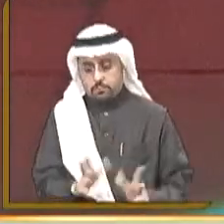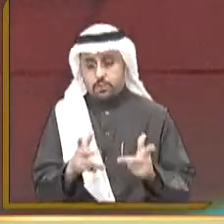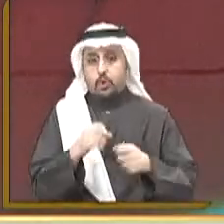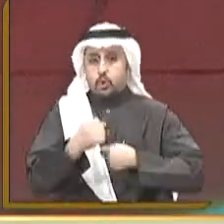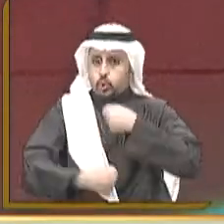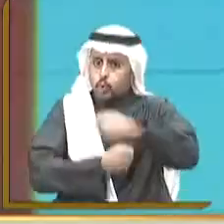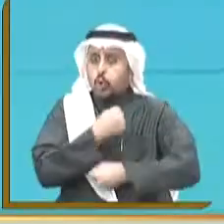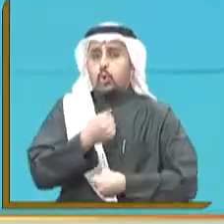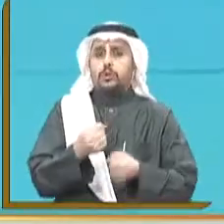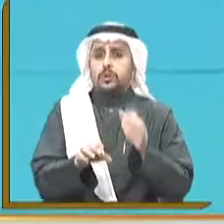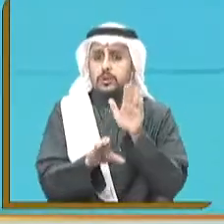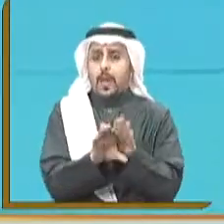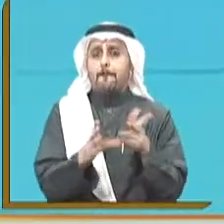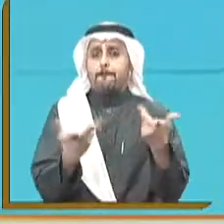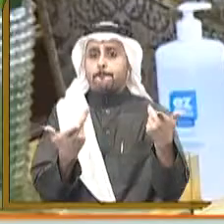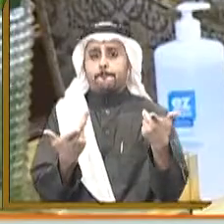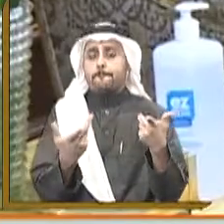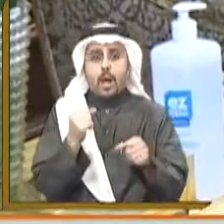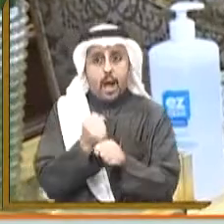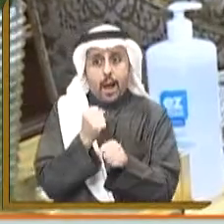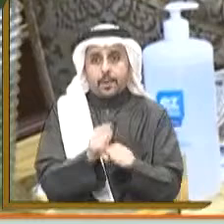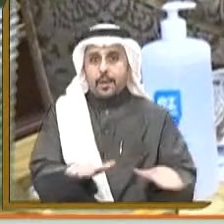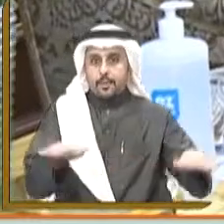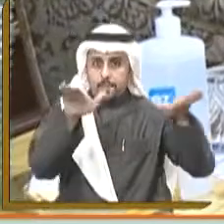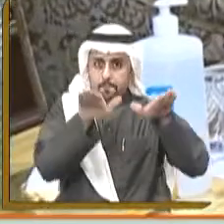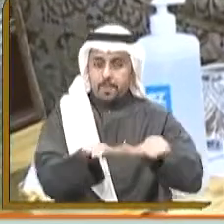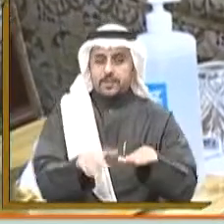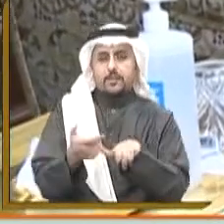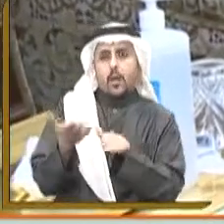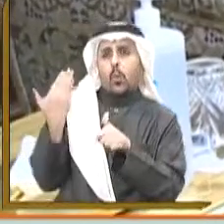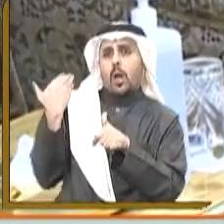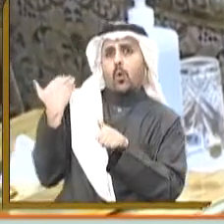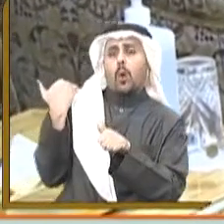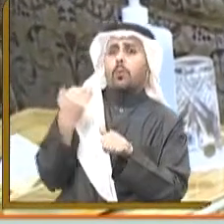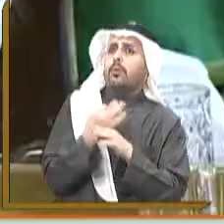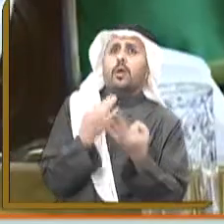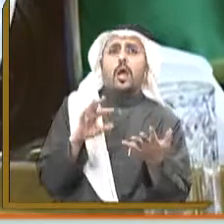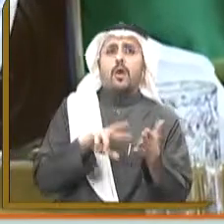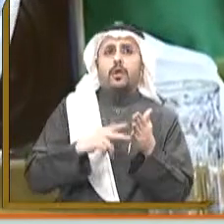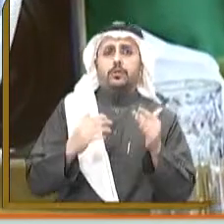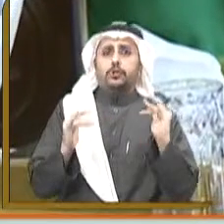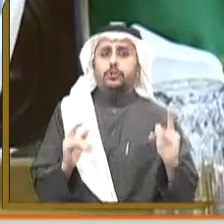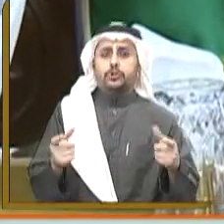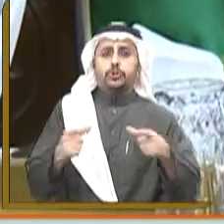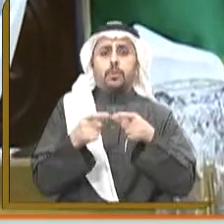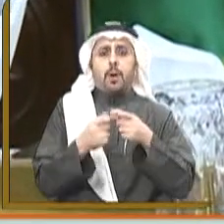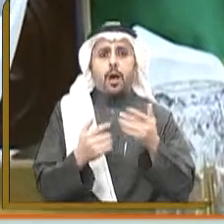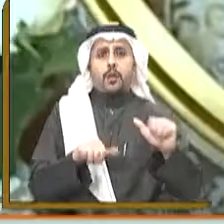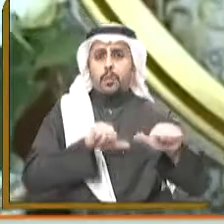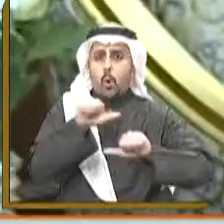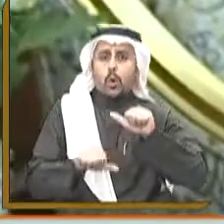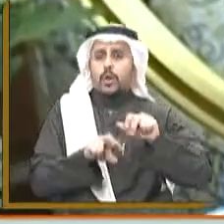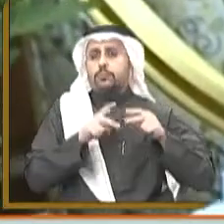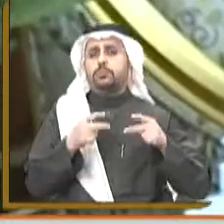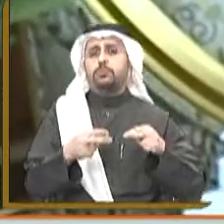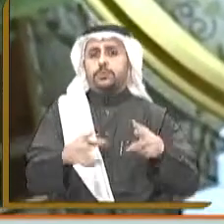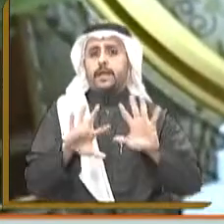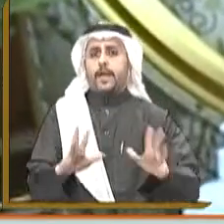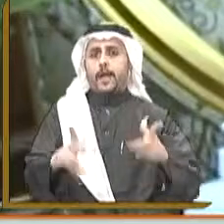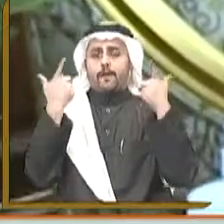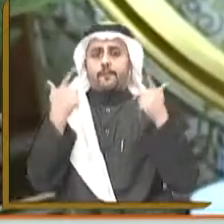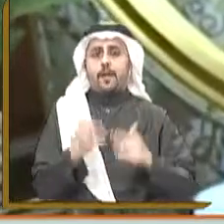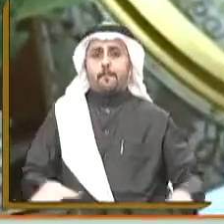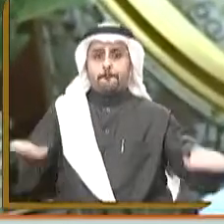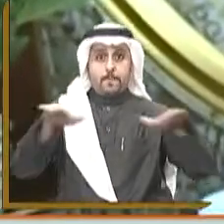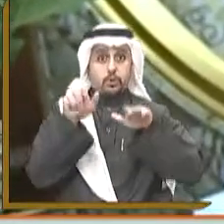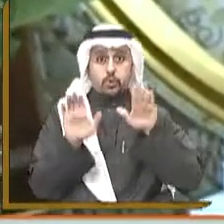الجهود المبذولة لتطوير أداء عمل المجلس خلال دوراته الماضية وتعزيز مخرجاته للمساهمة في الوصول إلى قرارات وطنية